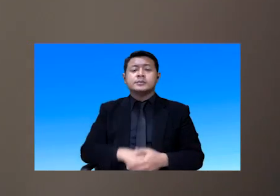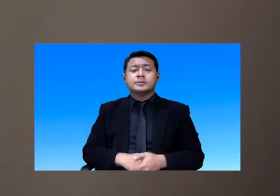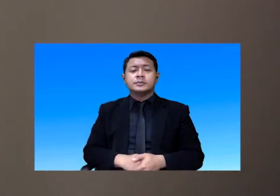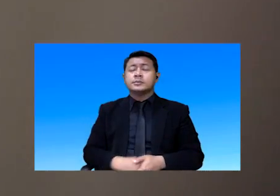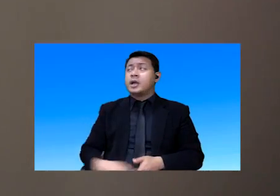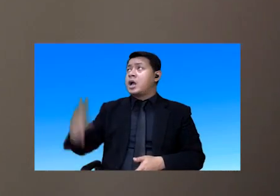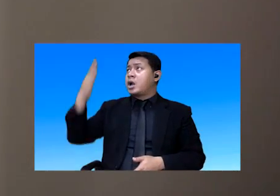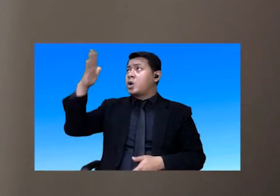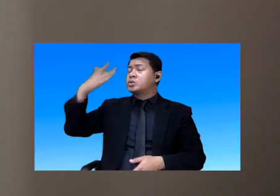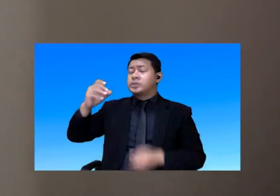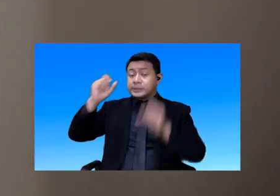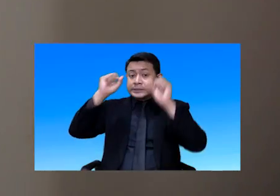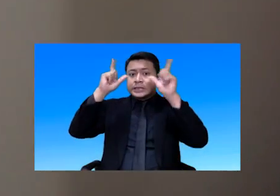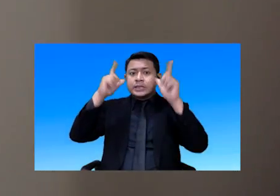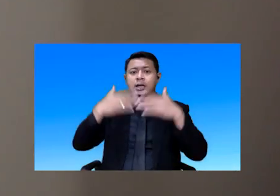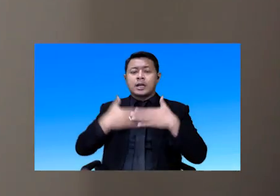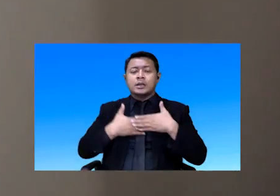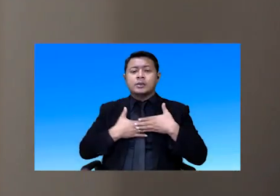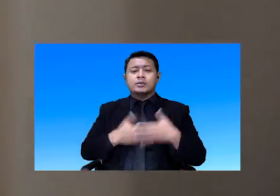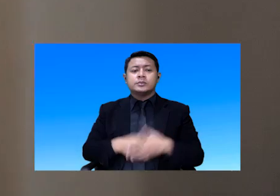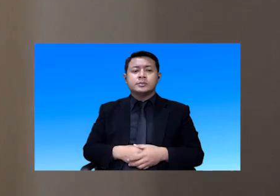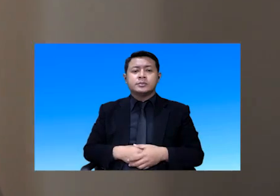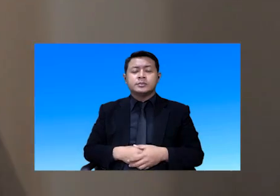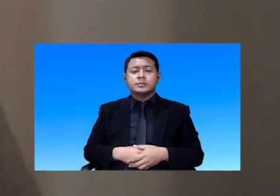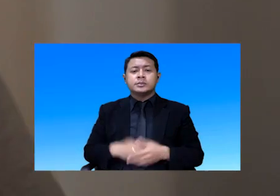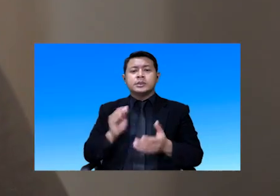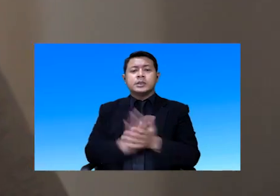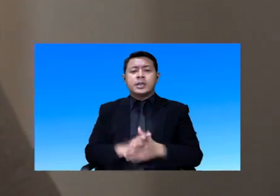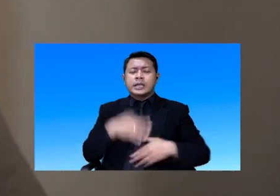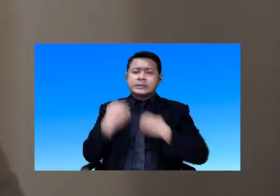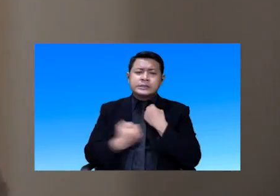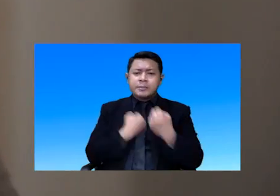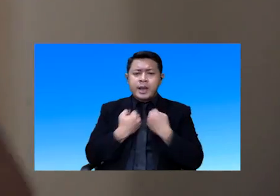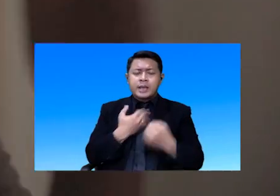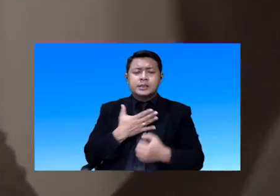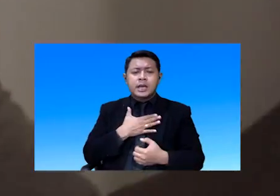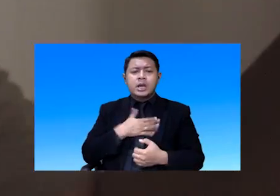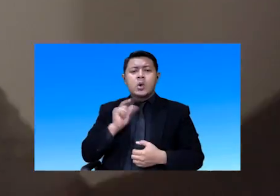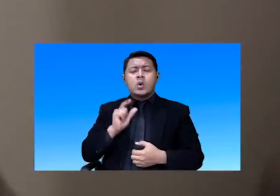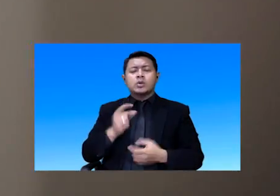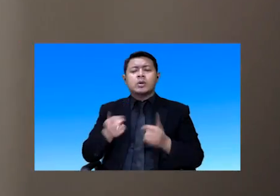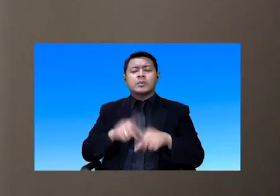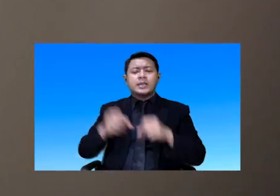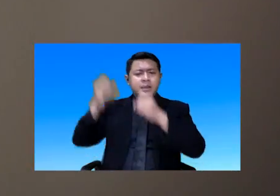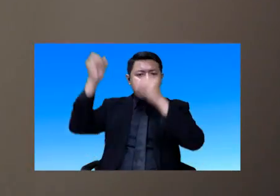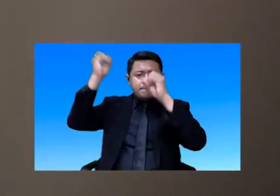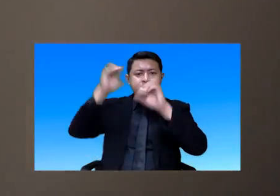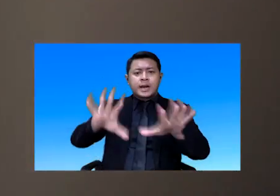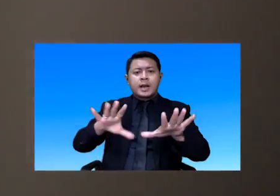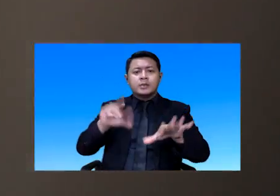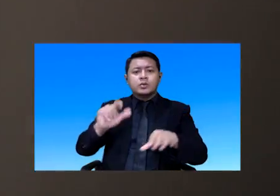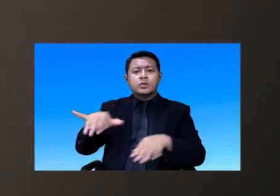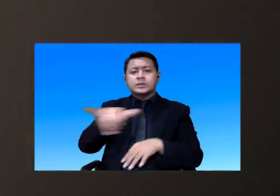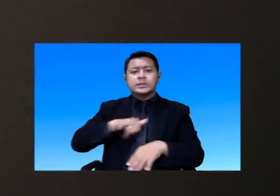Engkau telah menyadarkanku dan menyemangatiku untuk menjadi berkat bagi sesama.